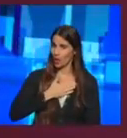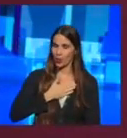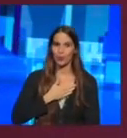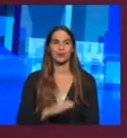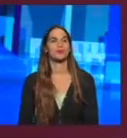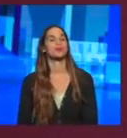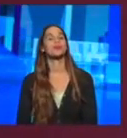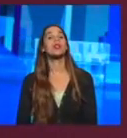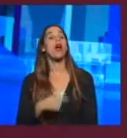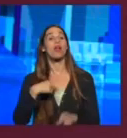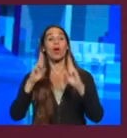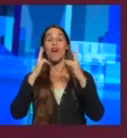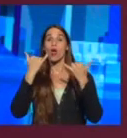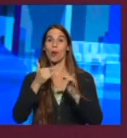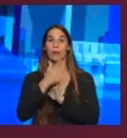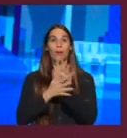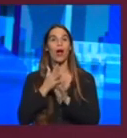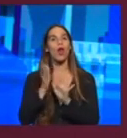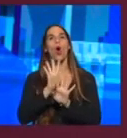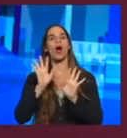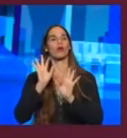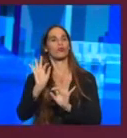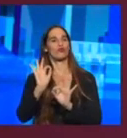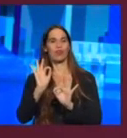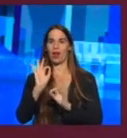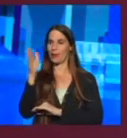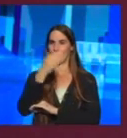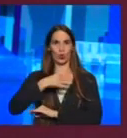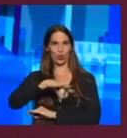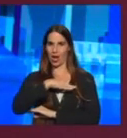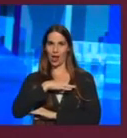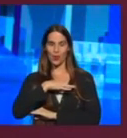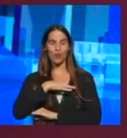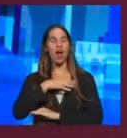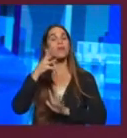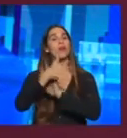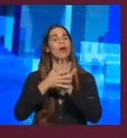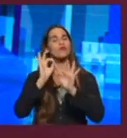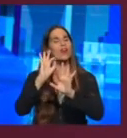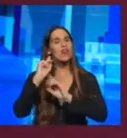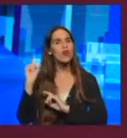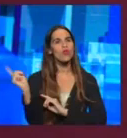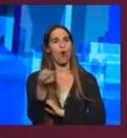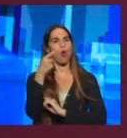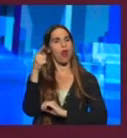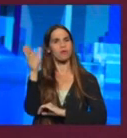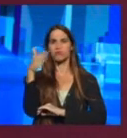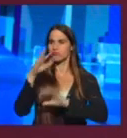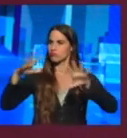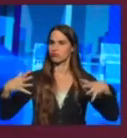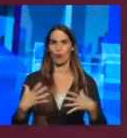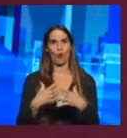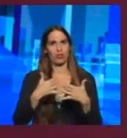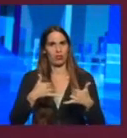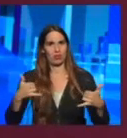I hope I speak not only for our countries, but for all civilized nations. When I say